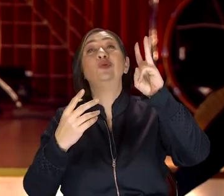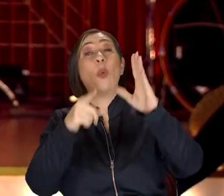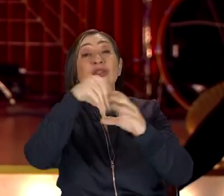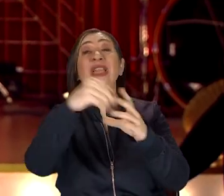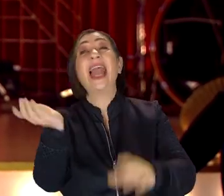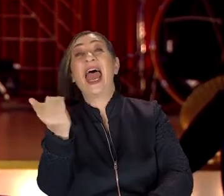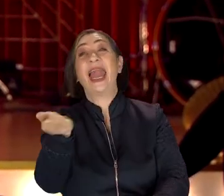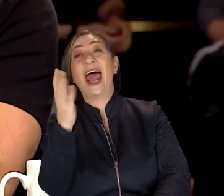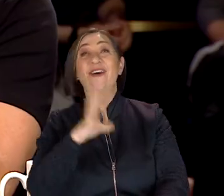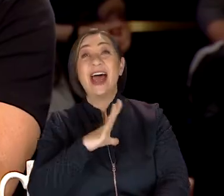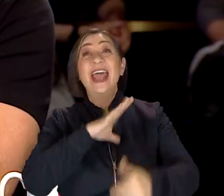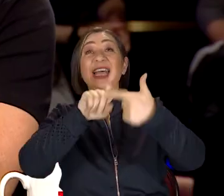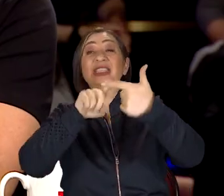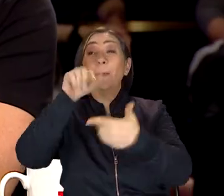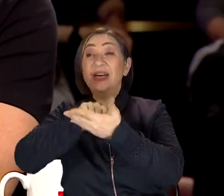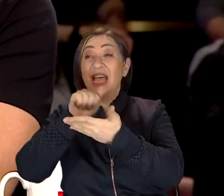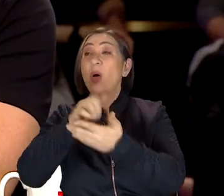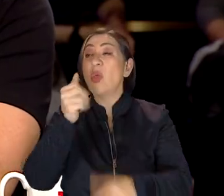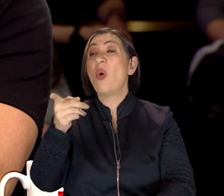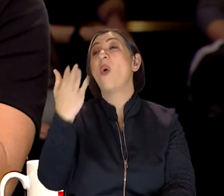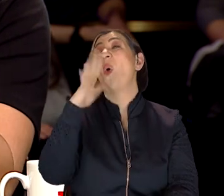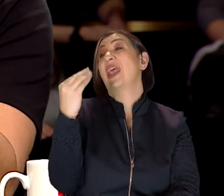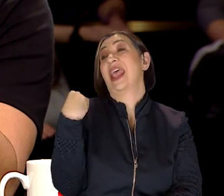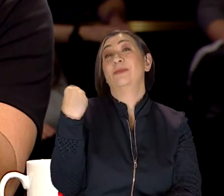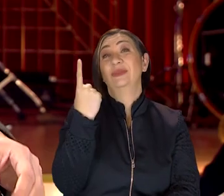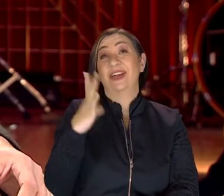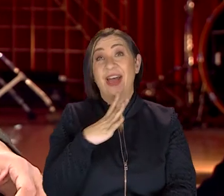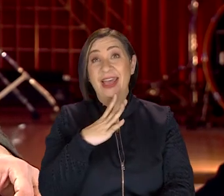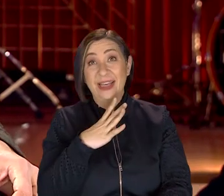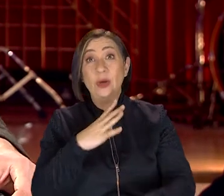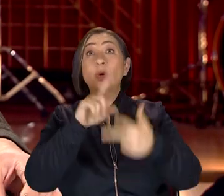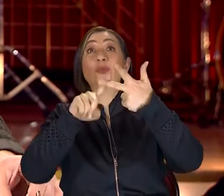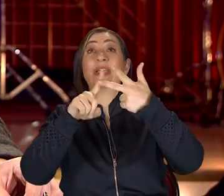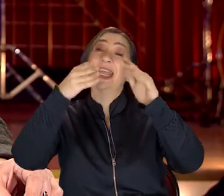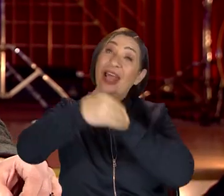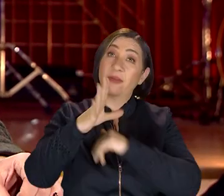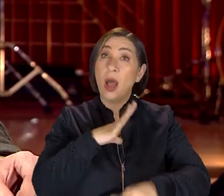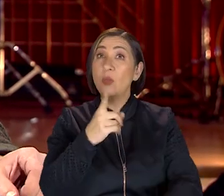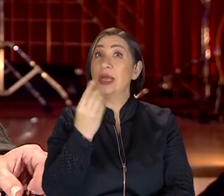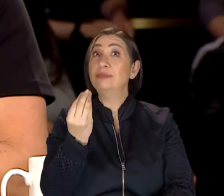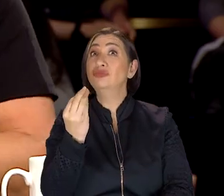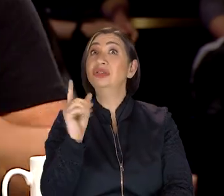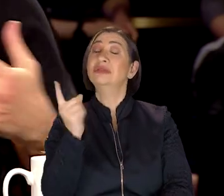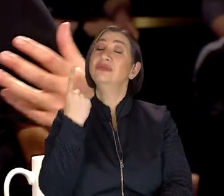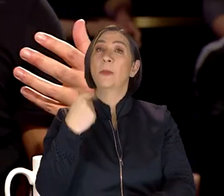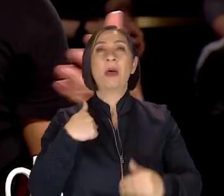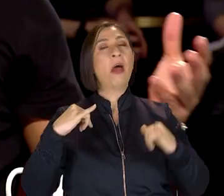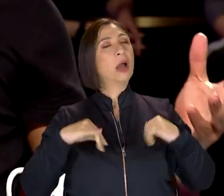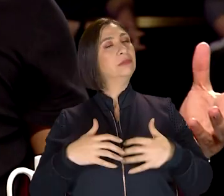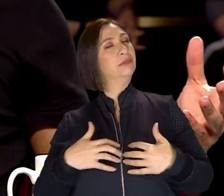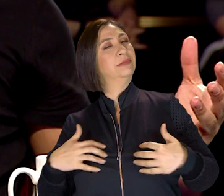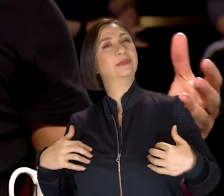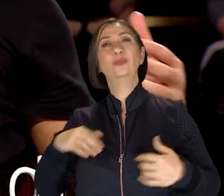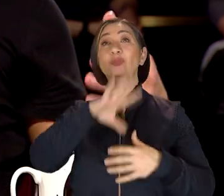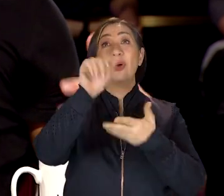neler neler oluyor filan. İkinci tabii, baskıyı tabii alanlar, o yok, yeni bir şey İkinci var. İkinci de çıkanlar var, evet, üçüncü de girenler ama olacak. Ama iyiymiş bu. Ama ben göğsümü gere gere bütün